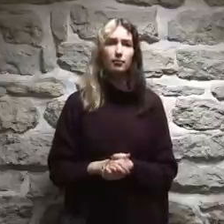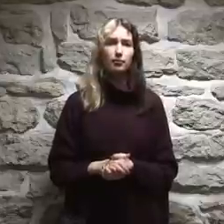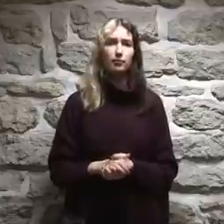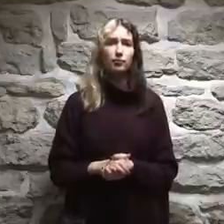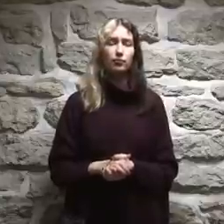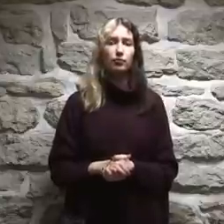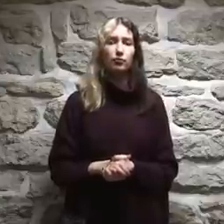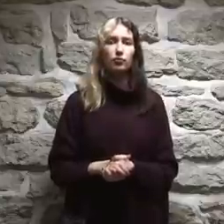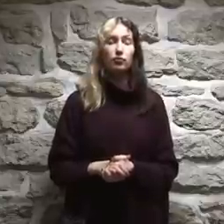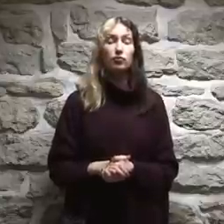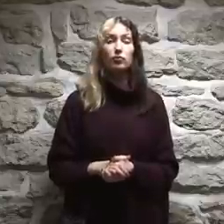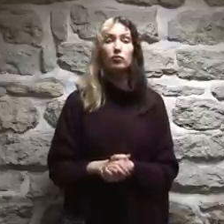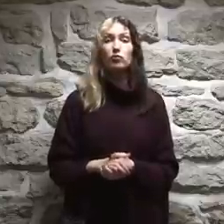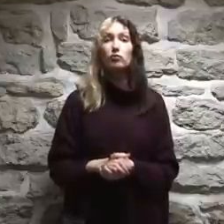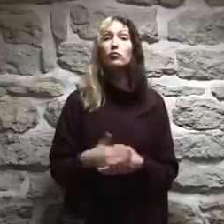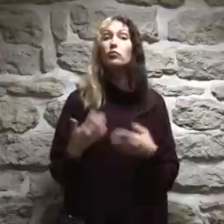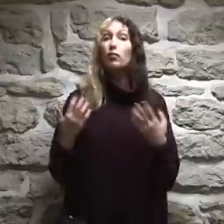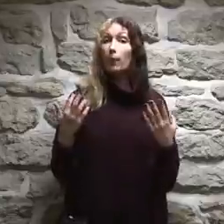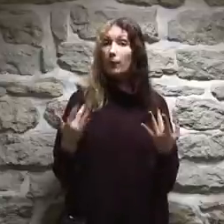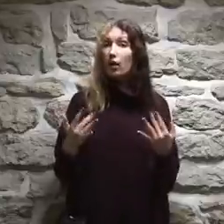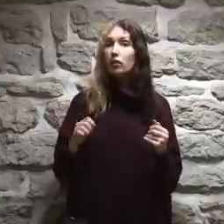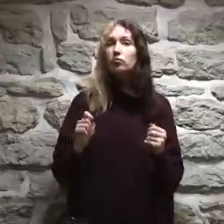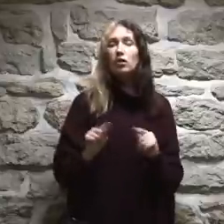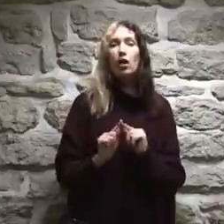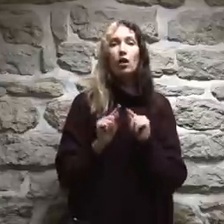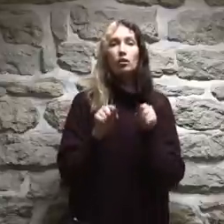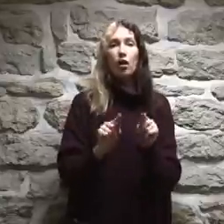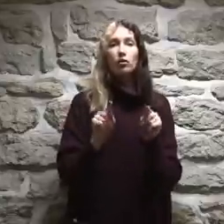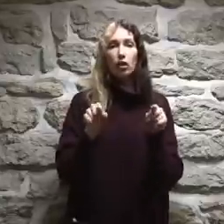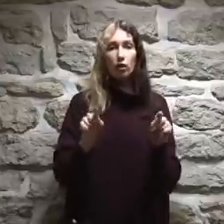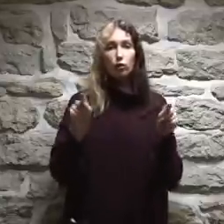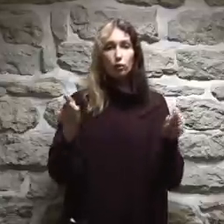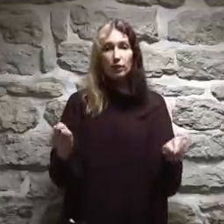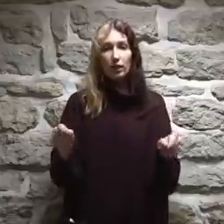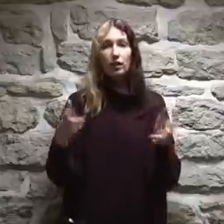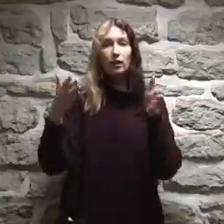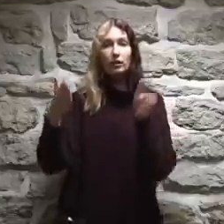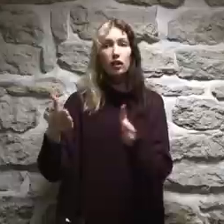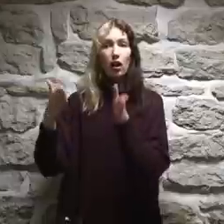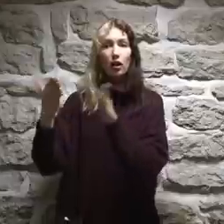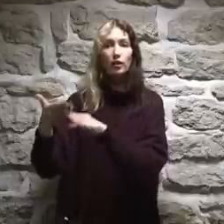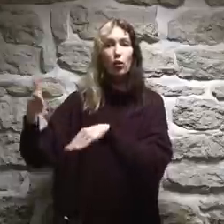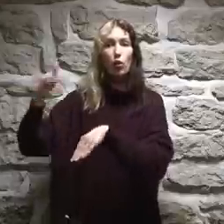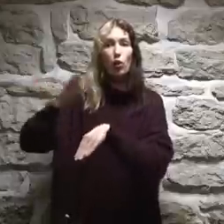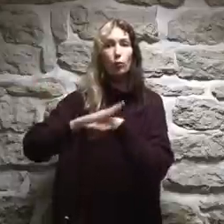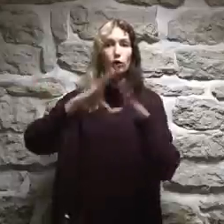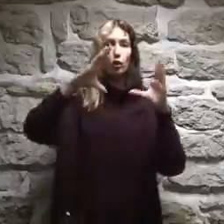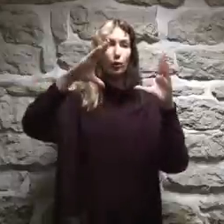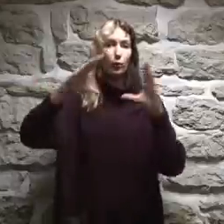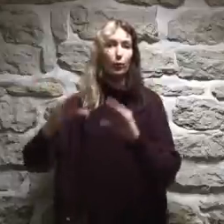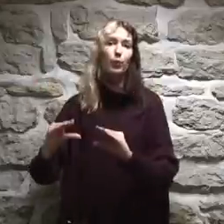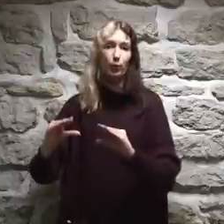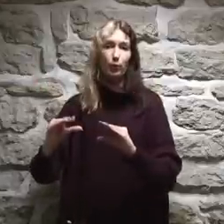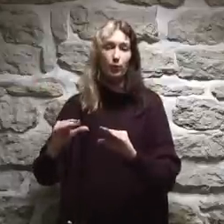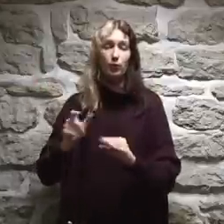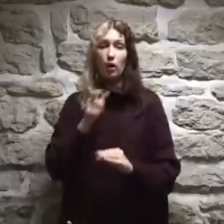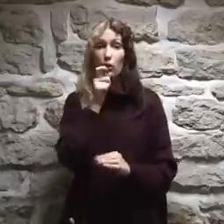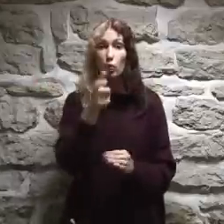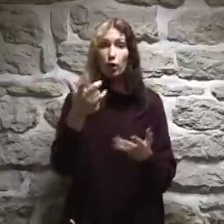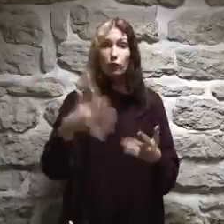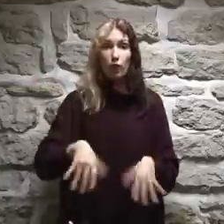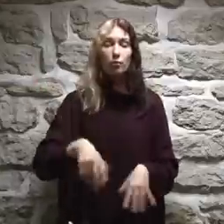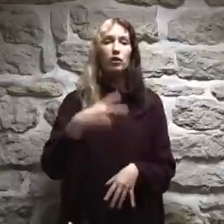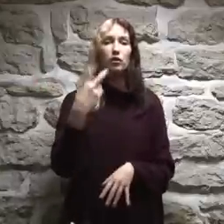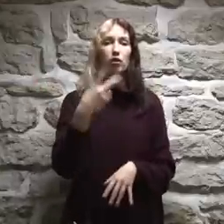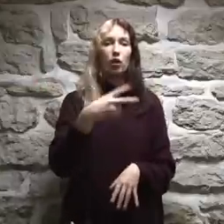Siis kui me saame selle nakatumise ja haiglates selle koormuse alla, et nii nagu me ütlesime, et